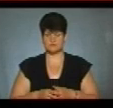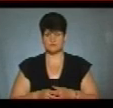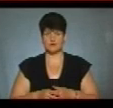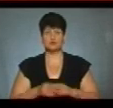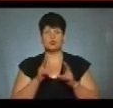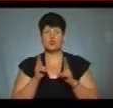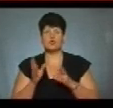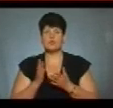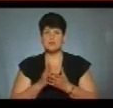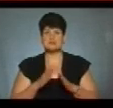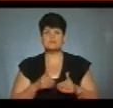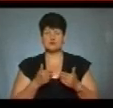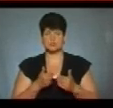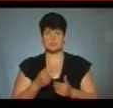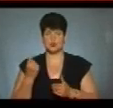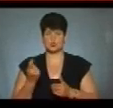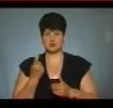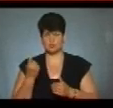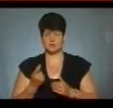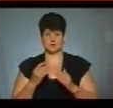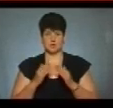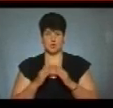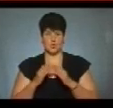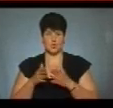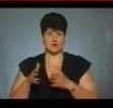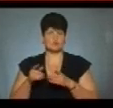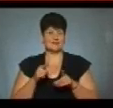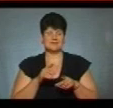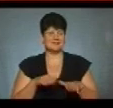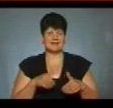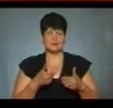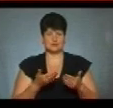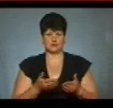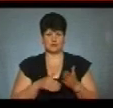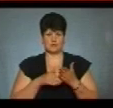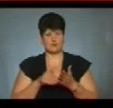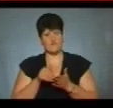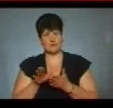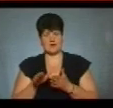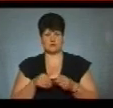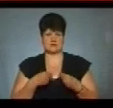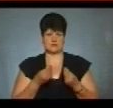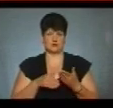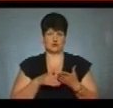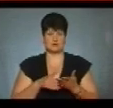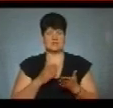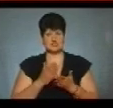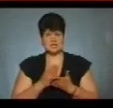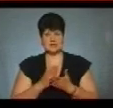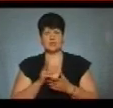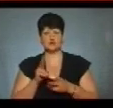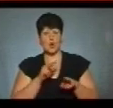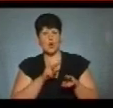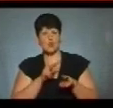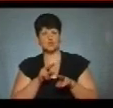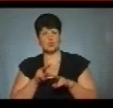кого мають звернутися господарі угідь, якщо їм не надають допомогу або відмовляються її надати? Чи є орган, який